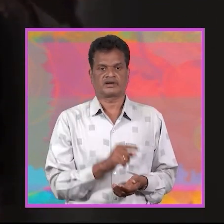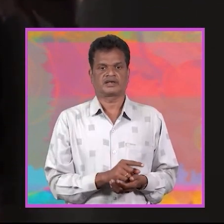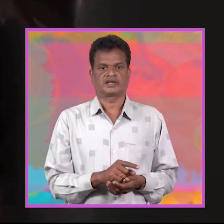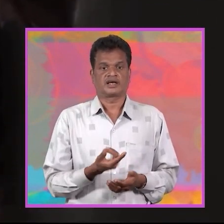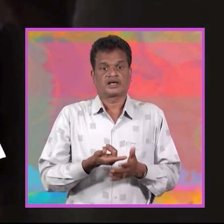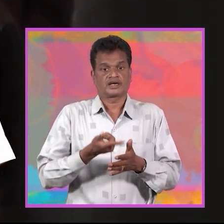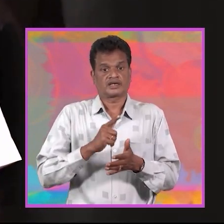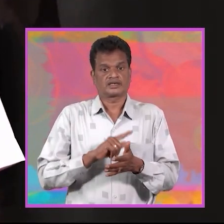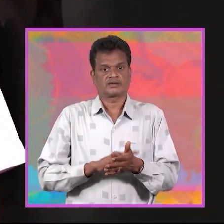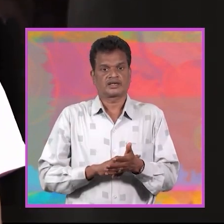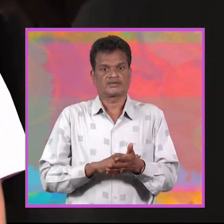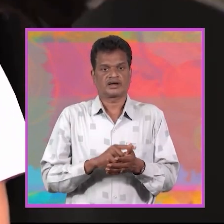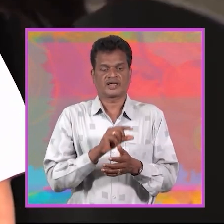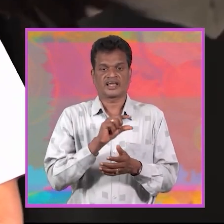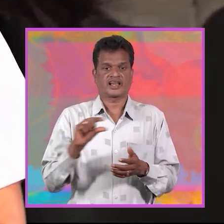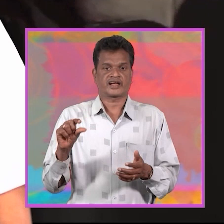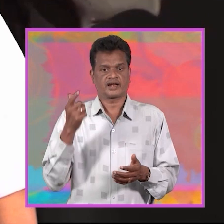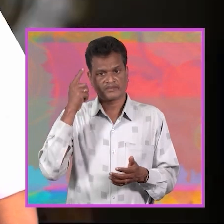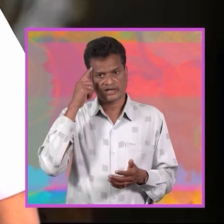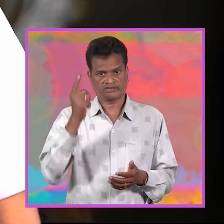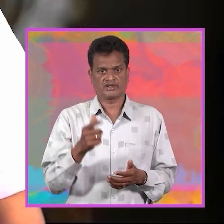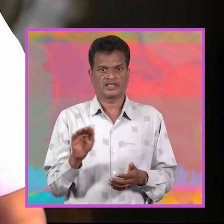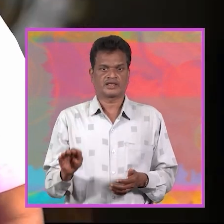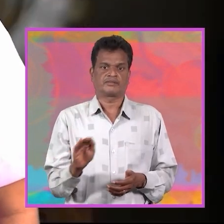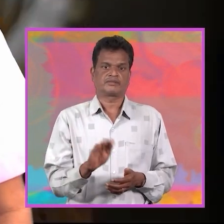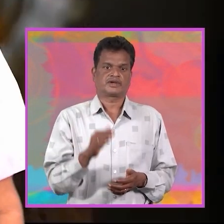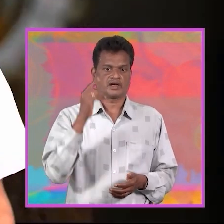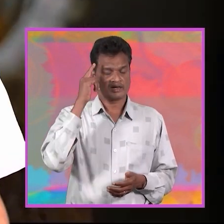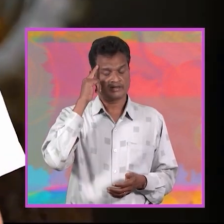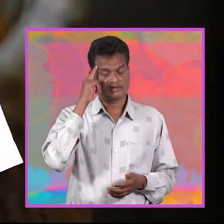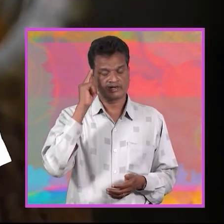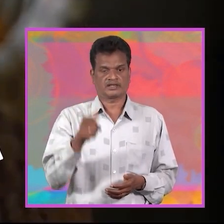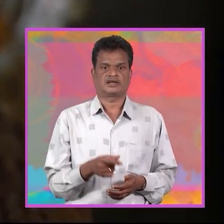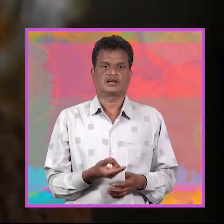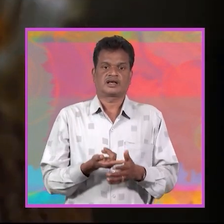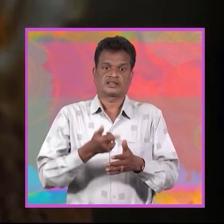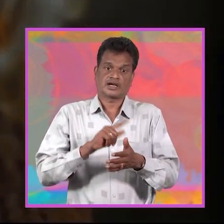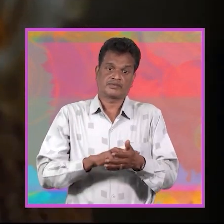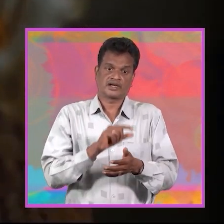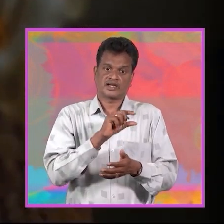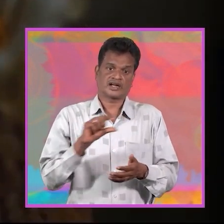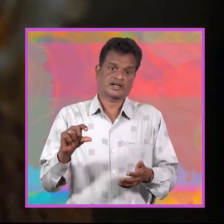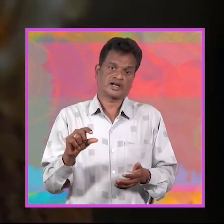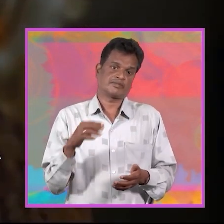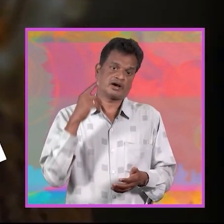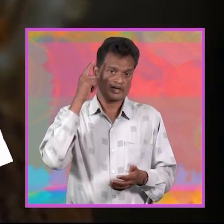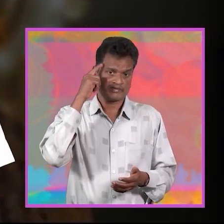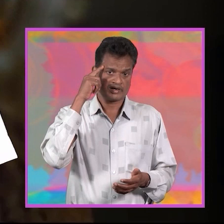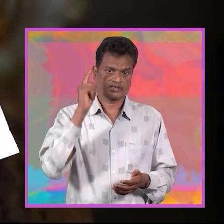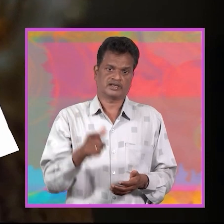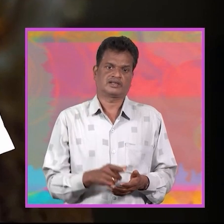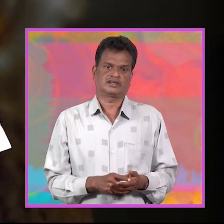தமிழின் இலக்கணம் அறிவாயா, தம்பி தம்பி அறிவாயா, தமிழின் இலக்கணம்